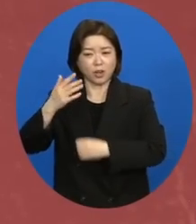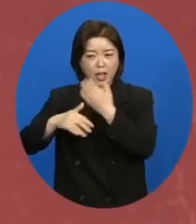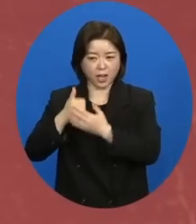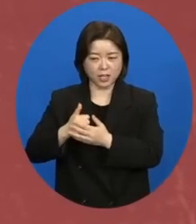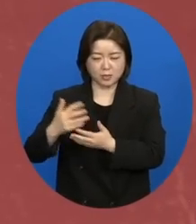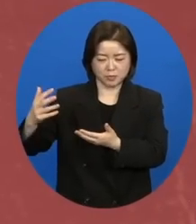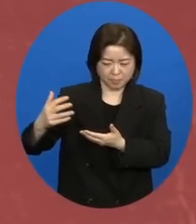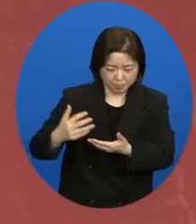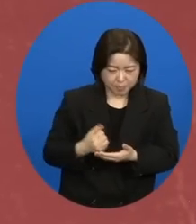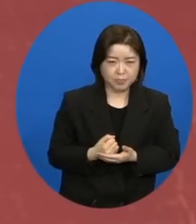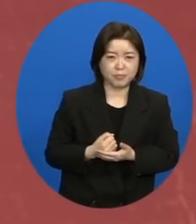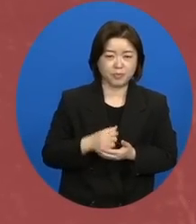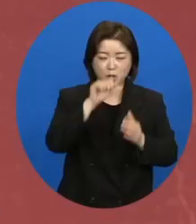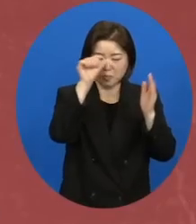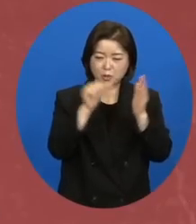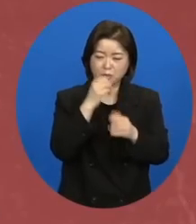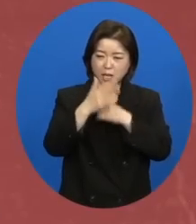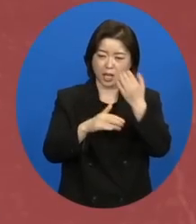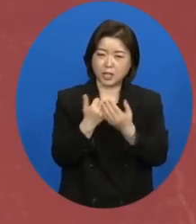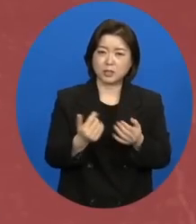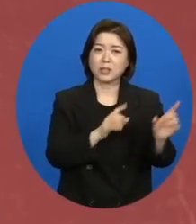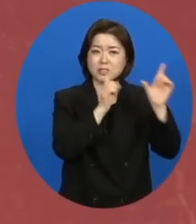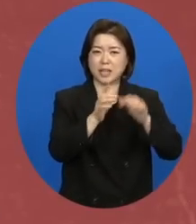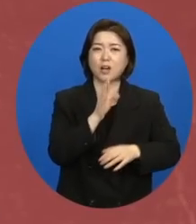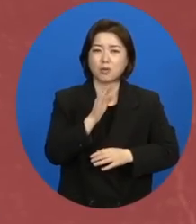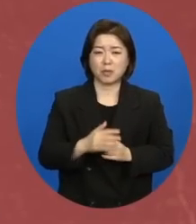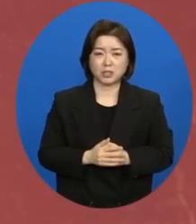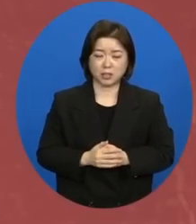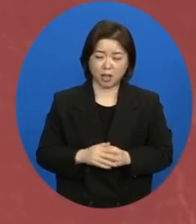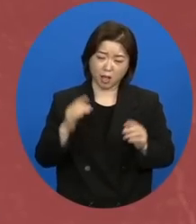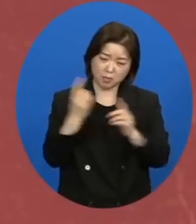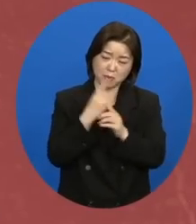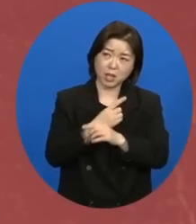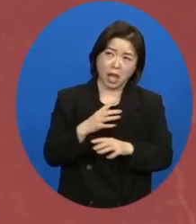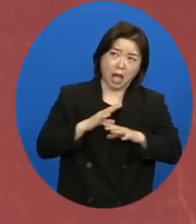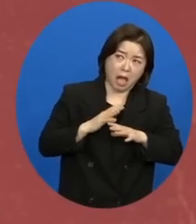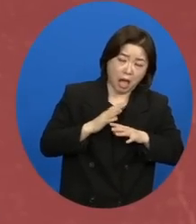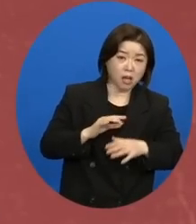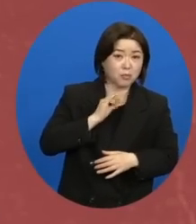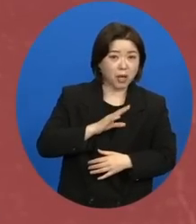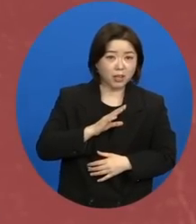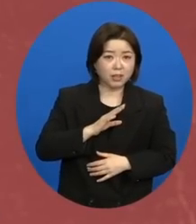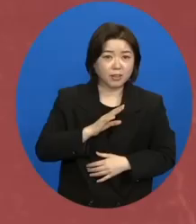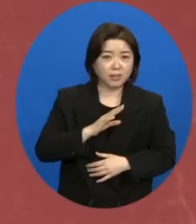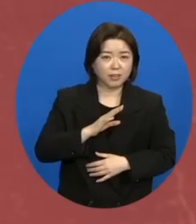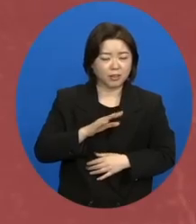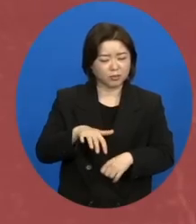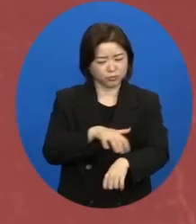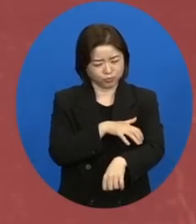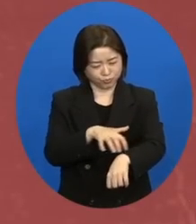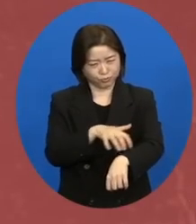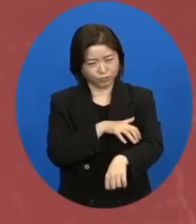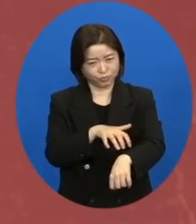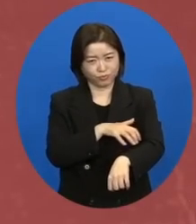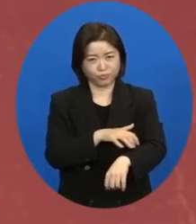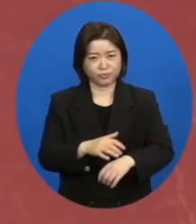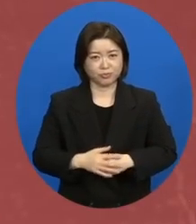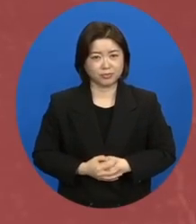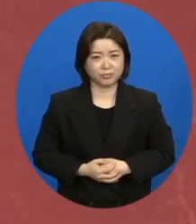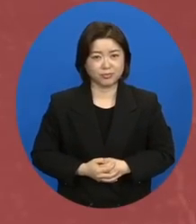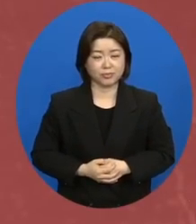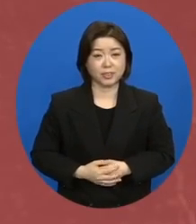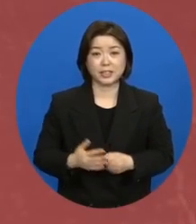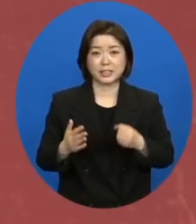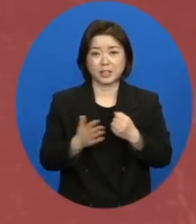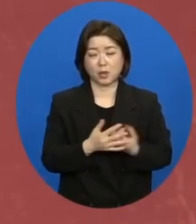평생 하나님과 함께 산 거는 맞는데 매일 맞은 느낌만 들면 얼마나 불편하겠어요. 그래서